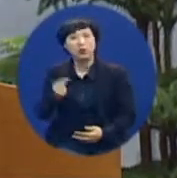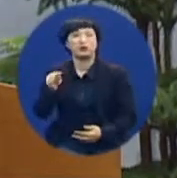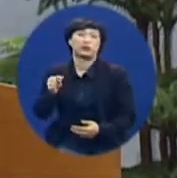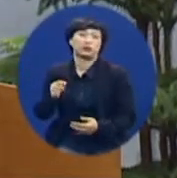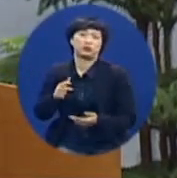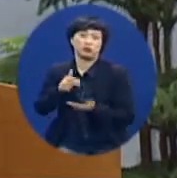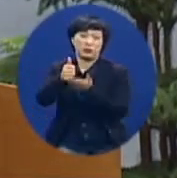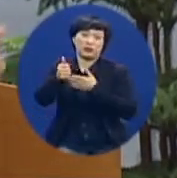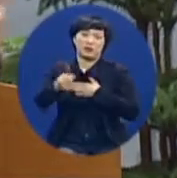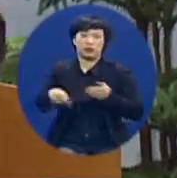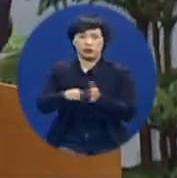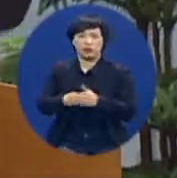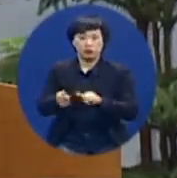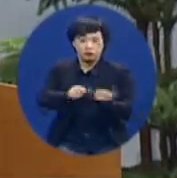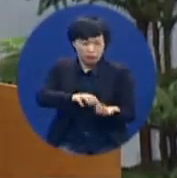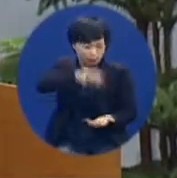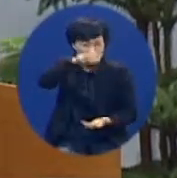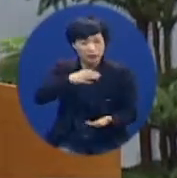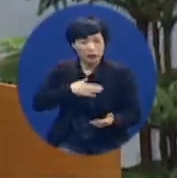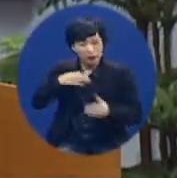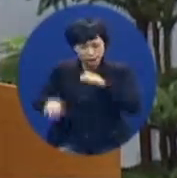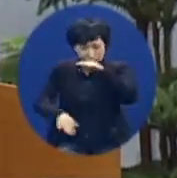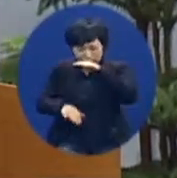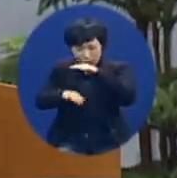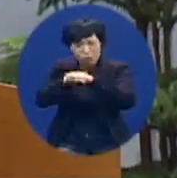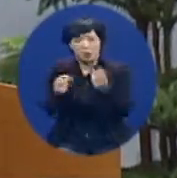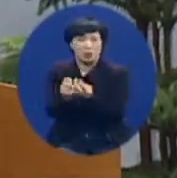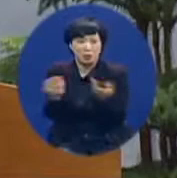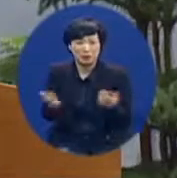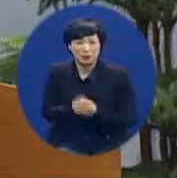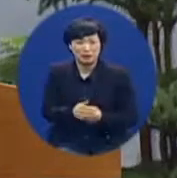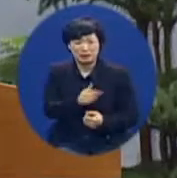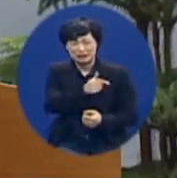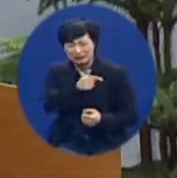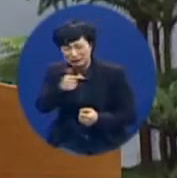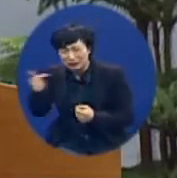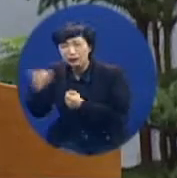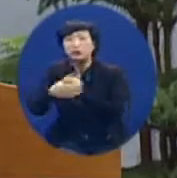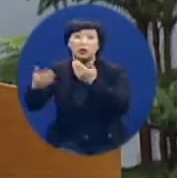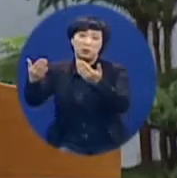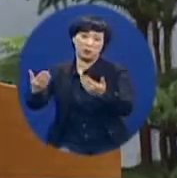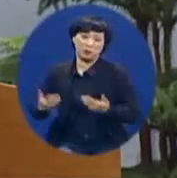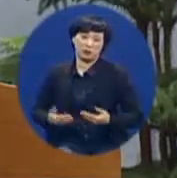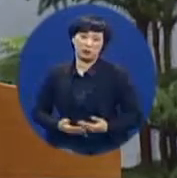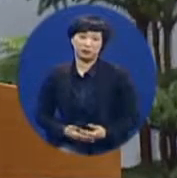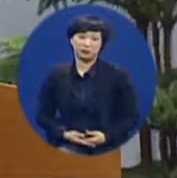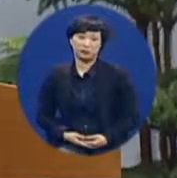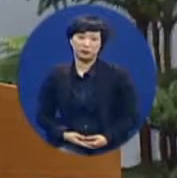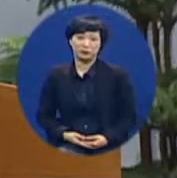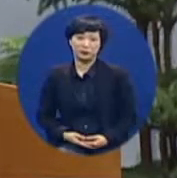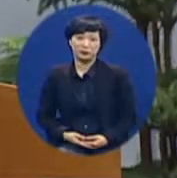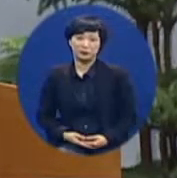그가 나 위해 죽으신 분량을 채울 길이 없을만큼 엄청난 은혜를 입었는데